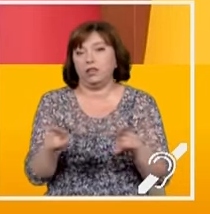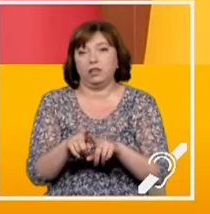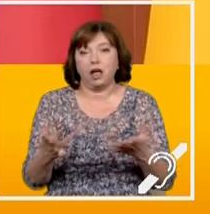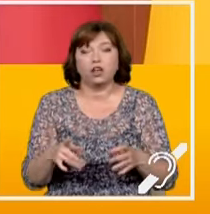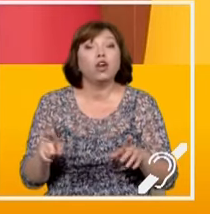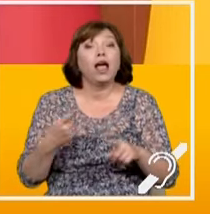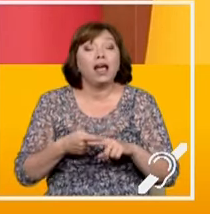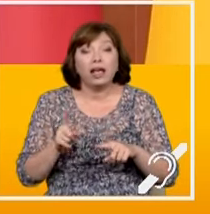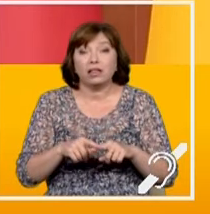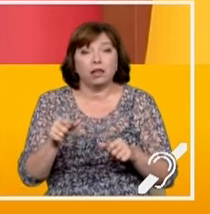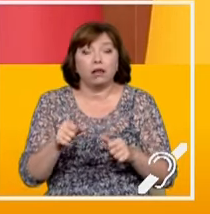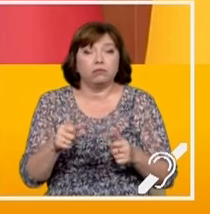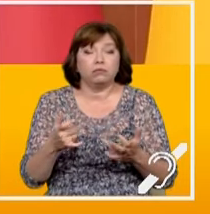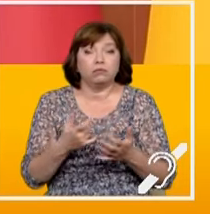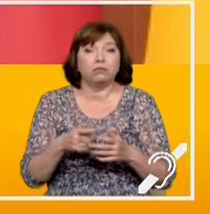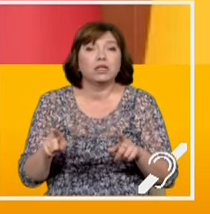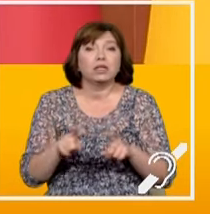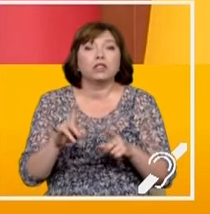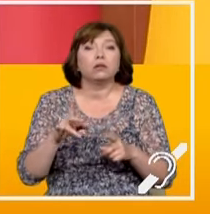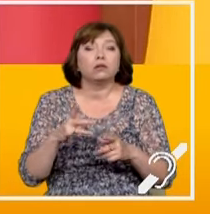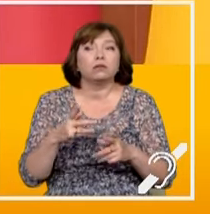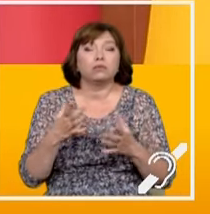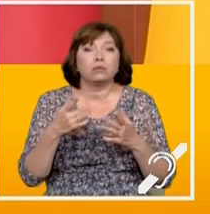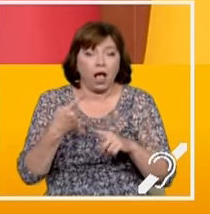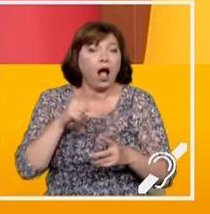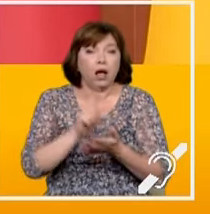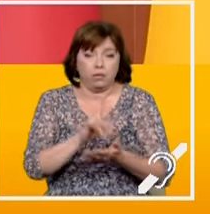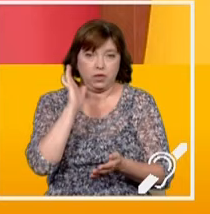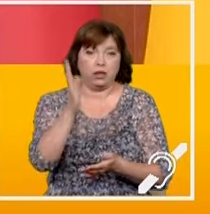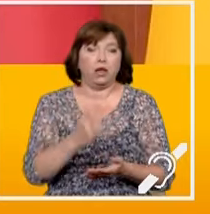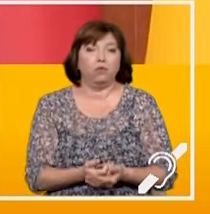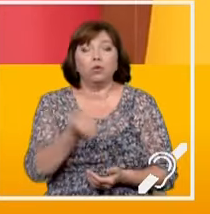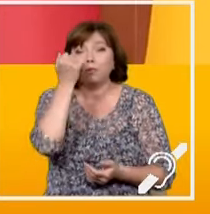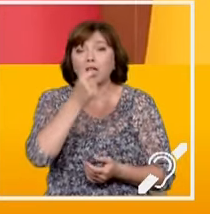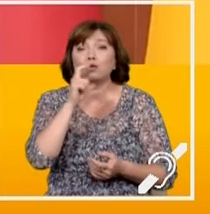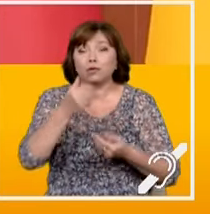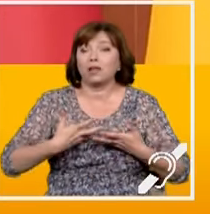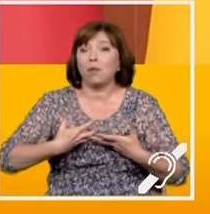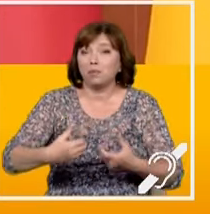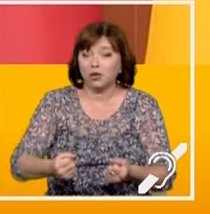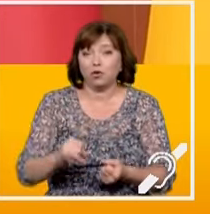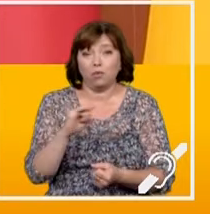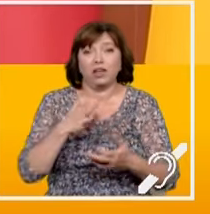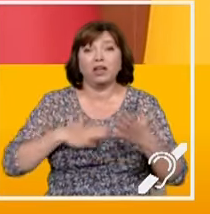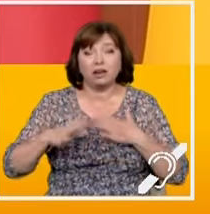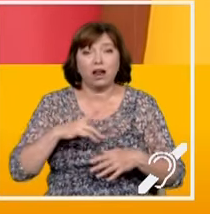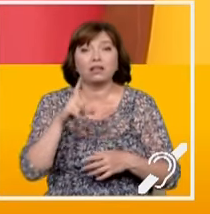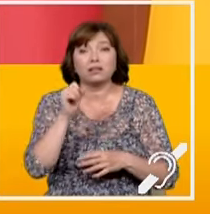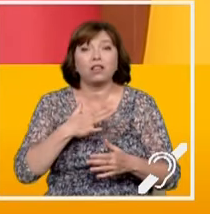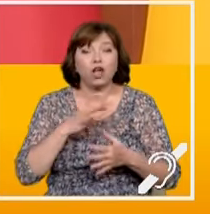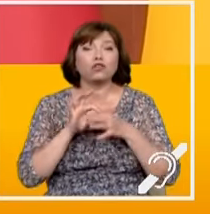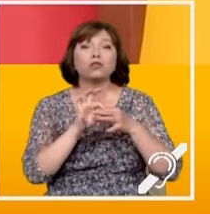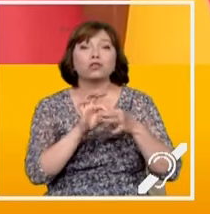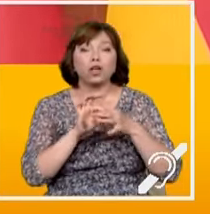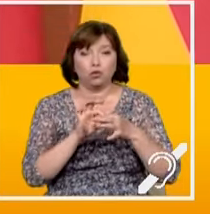de lucru nu poate fi decât o situație de win-win. Vă mulțumesc pentru ospitalitate și mă bucur de cooperarea